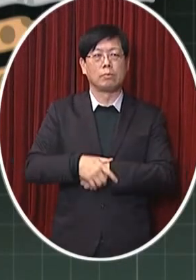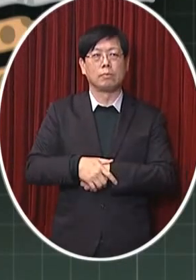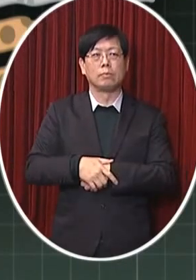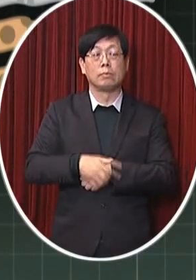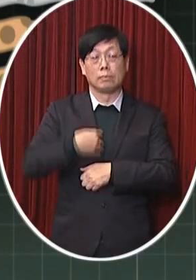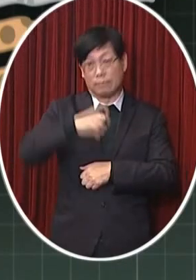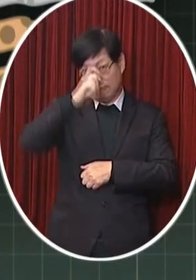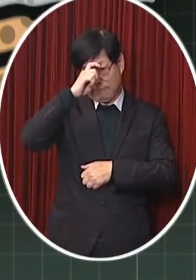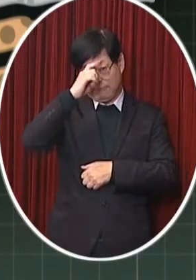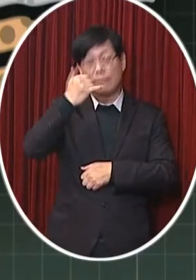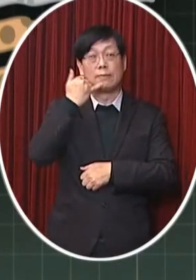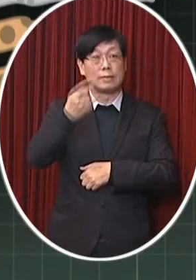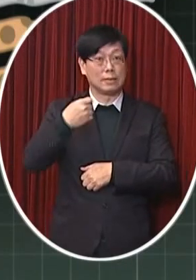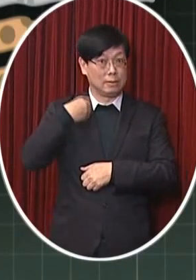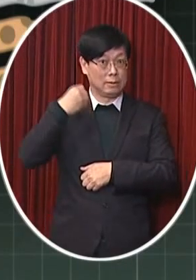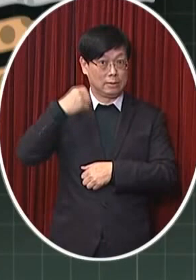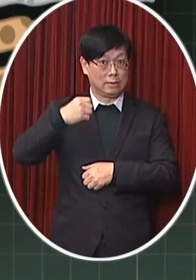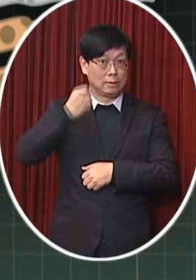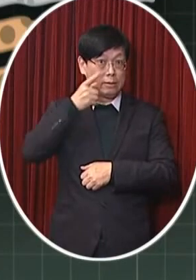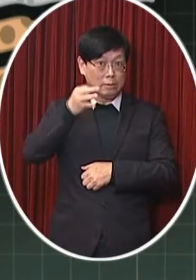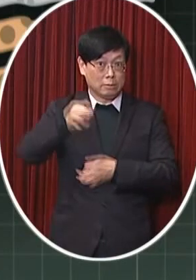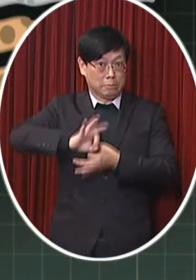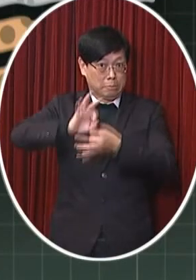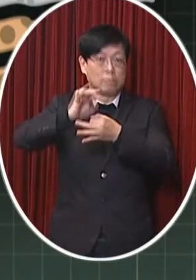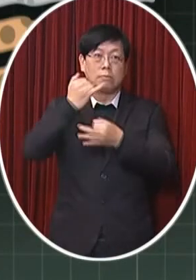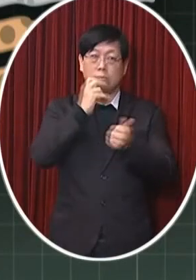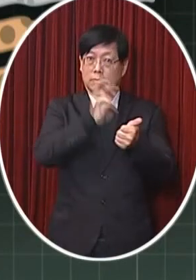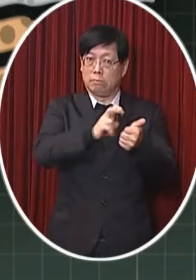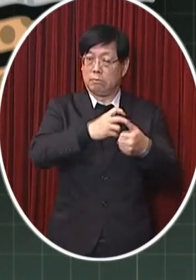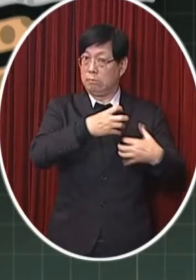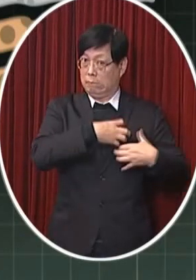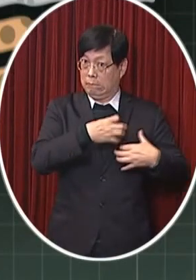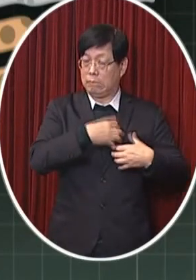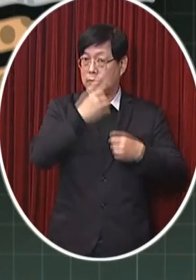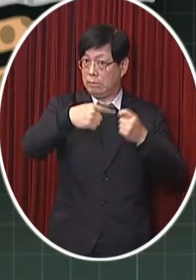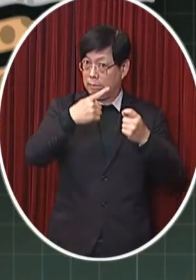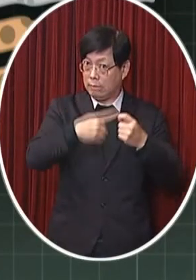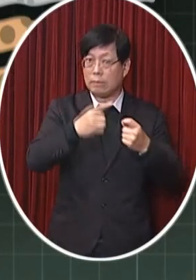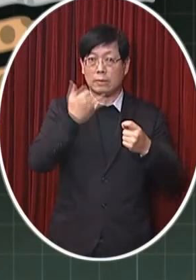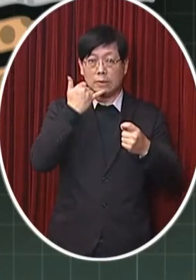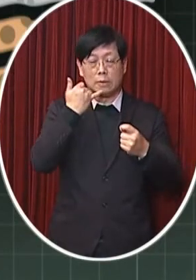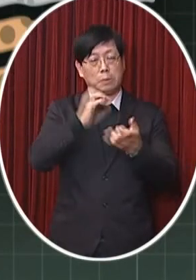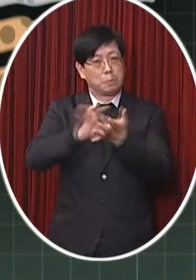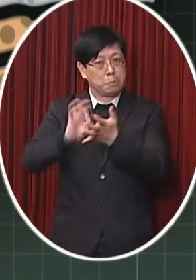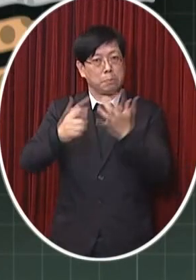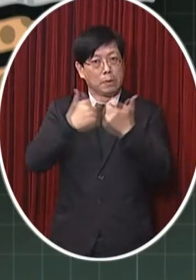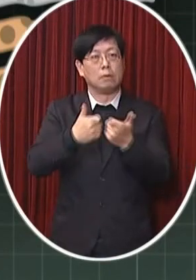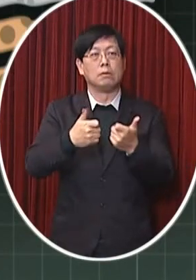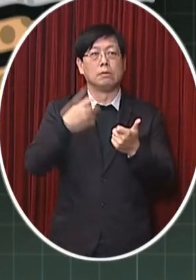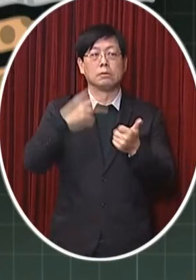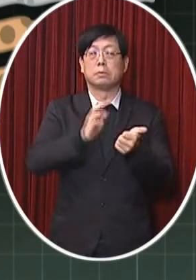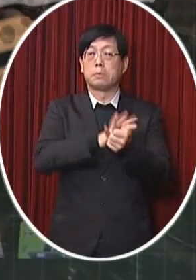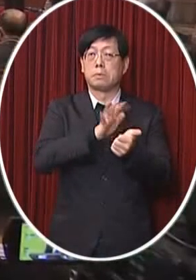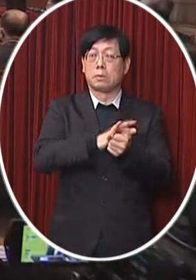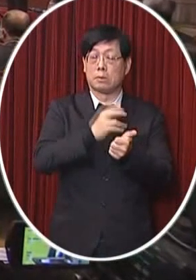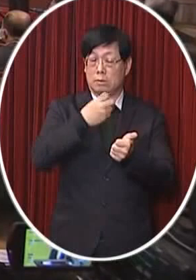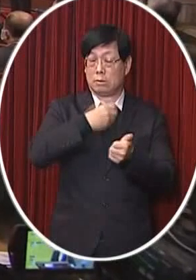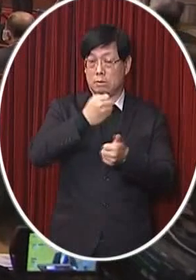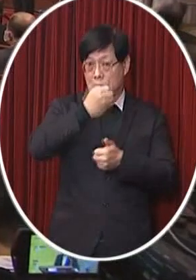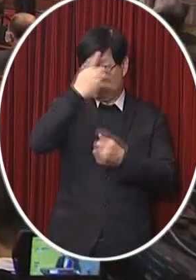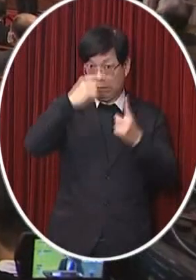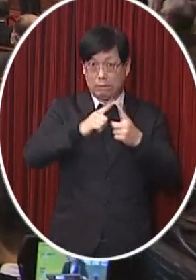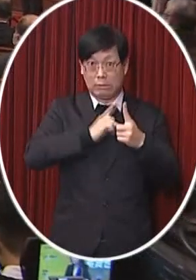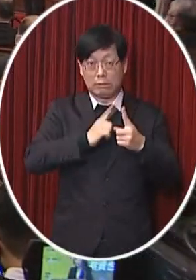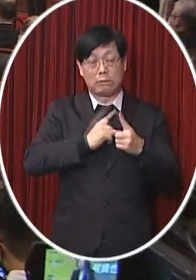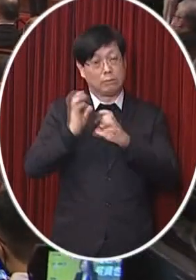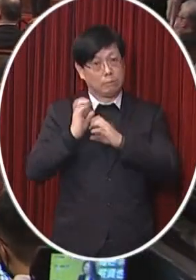们希望透过薪资的调整，能够照顾役男这一年基本的开销需求，帮助年轻人舒缓学贷的压